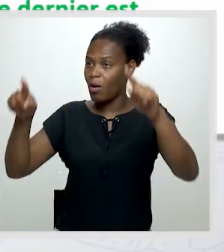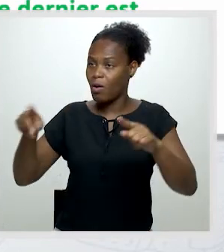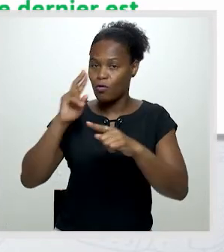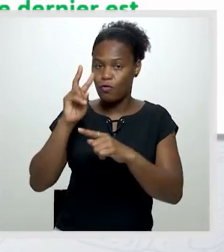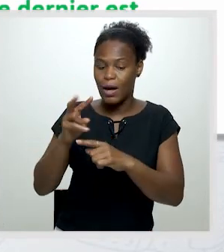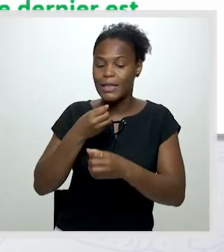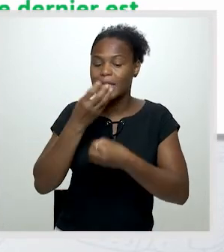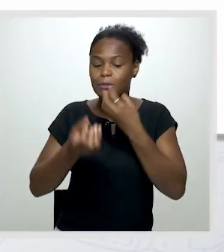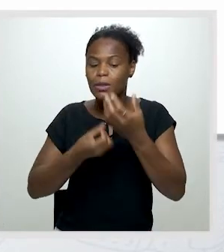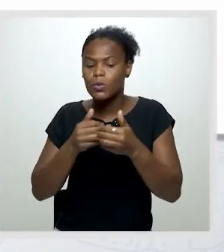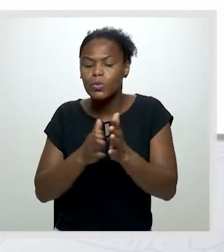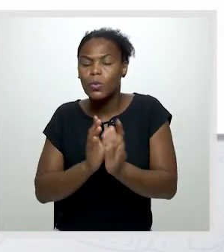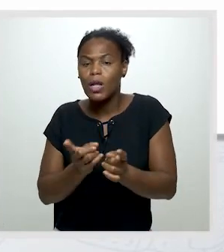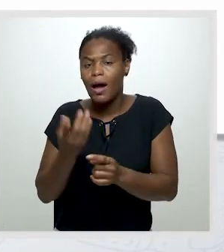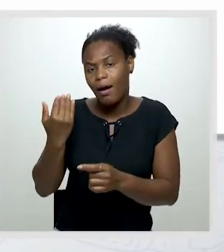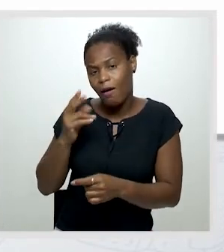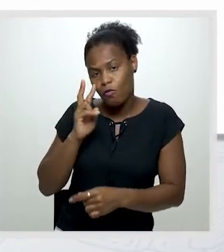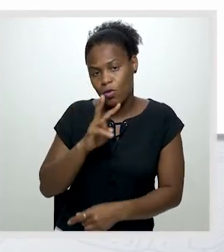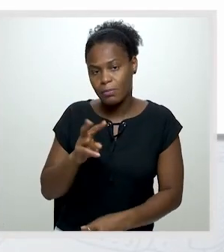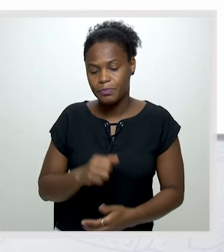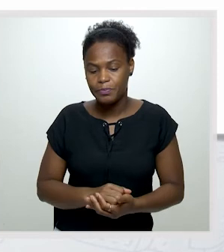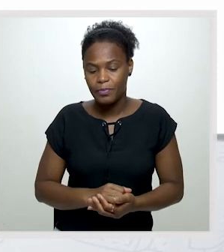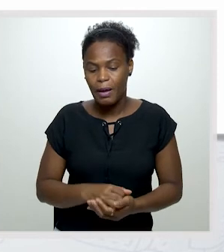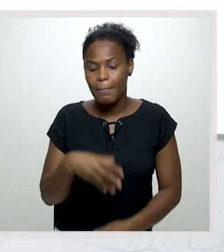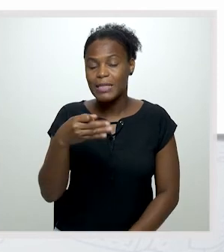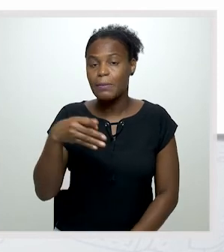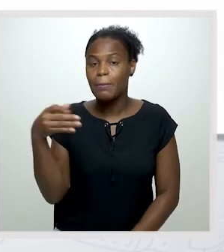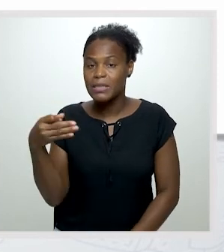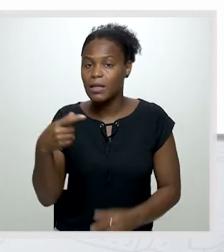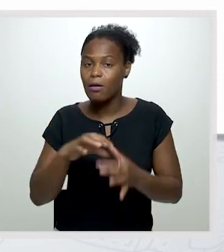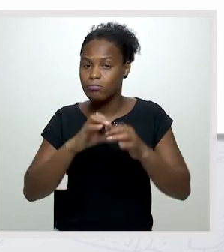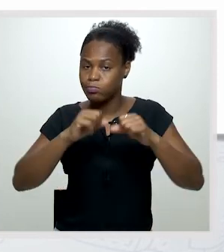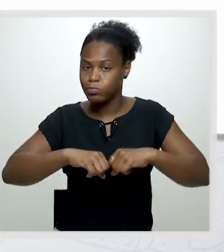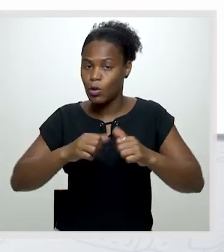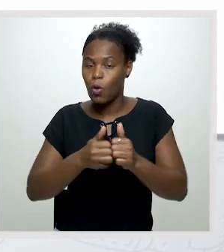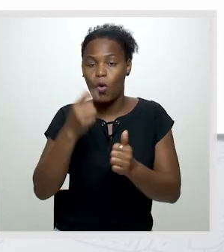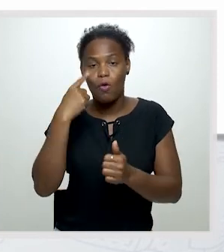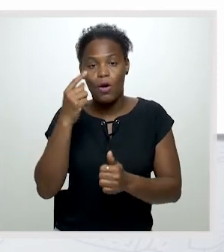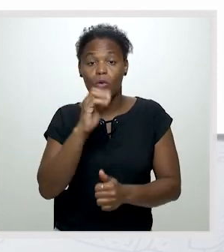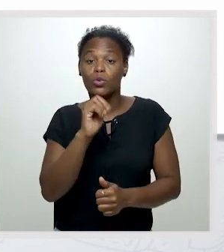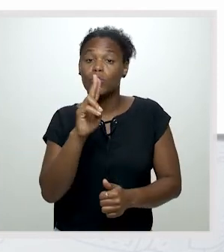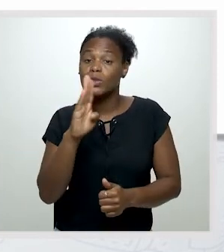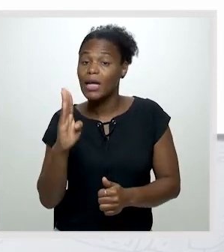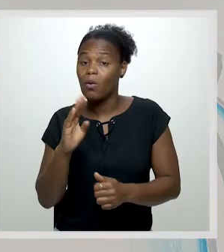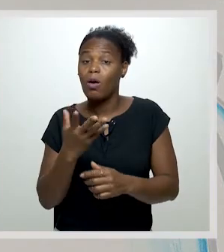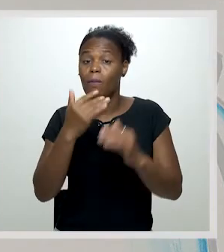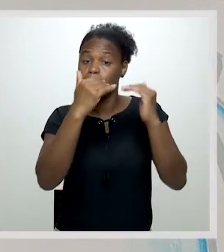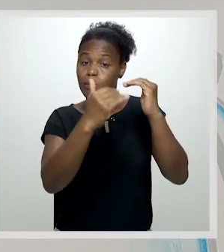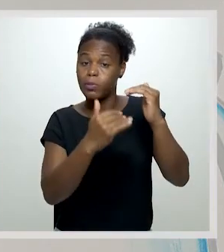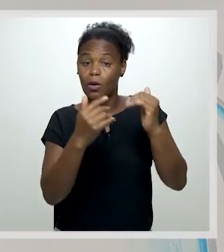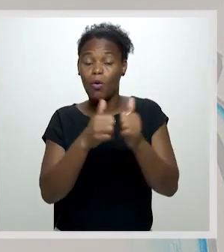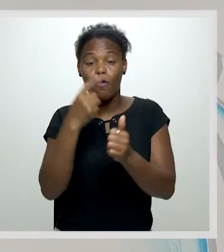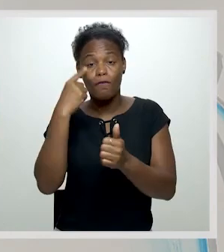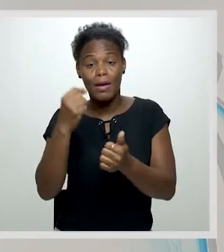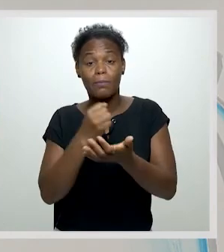qui nous explique tout ce que nous venons de voir. Le participe passé s'accorde avec le sujet quand il est conjugué avec